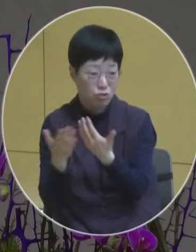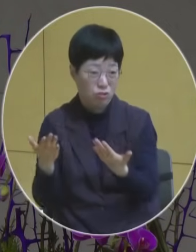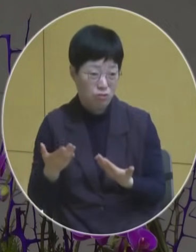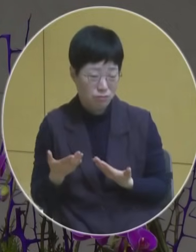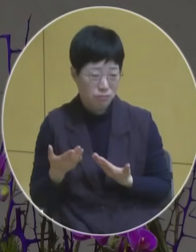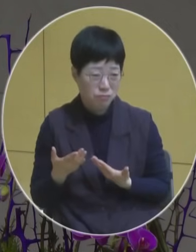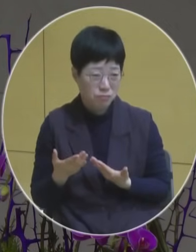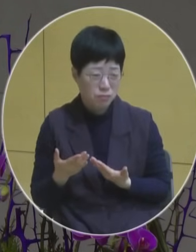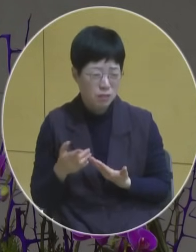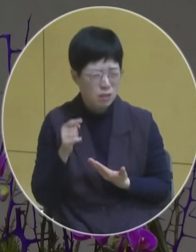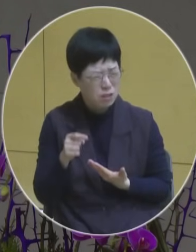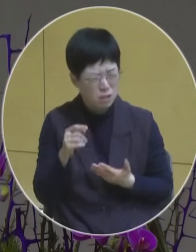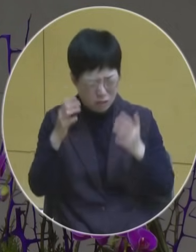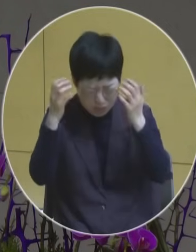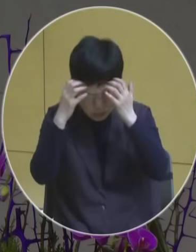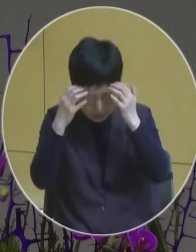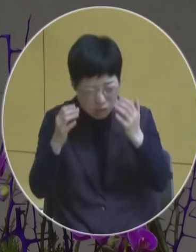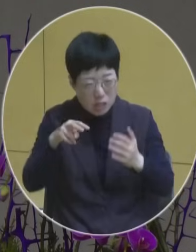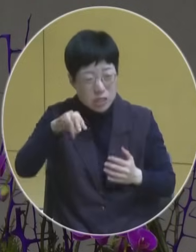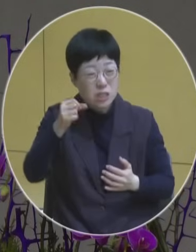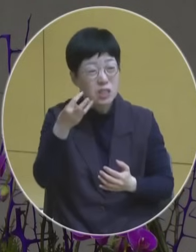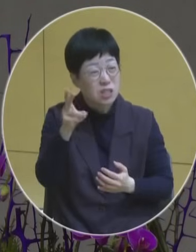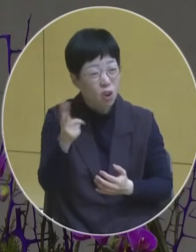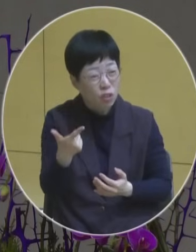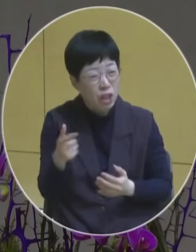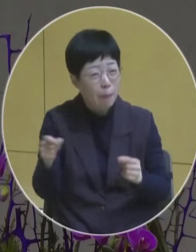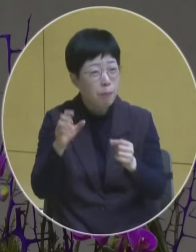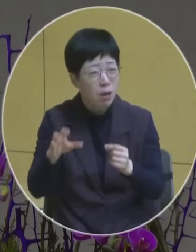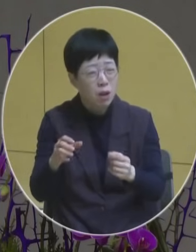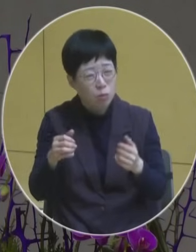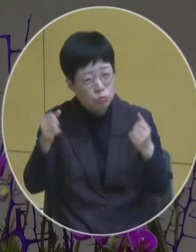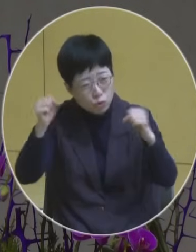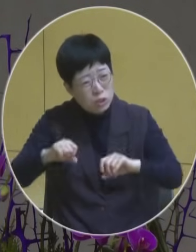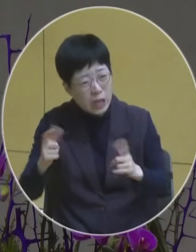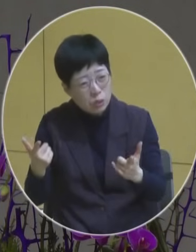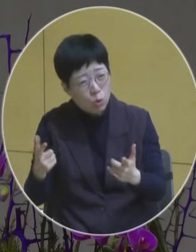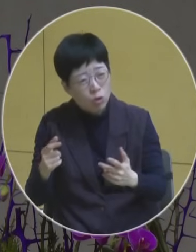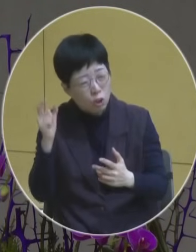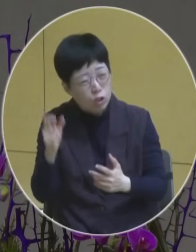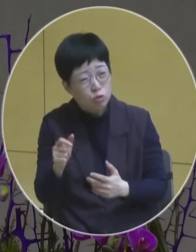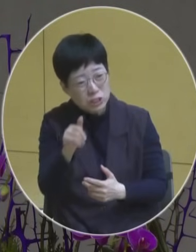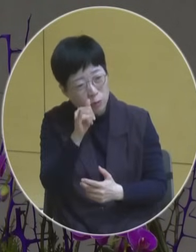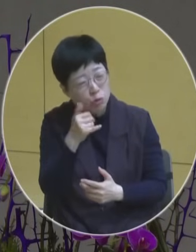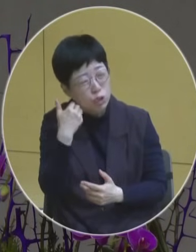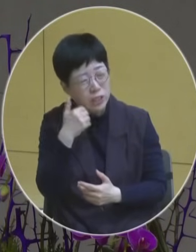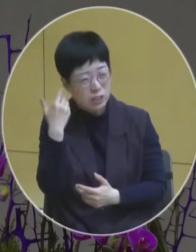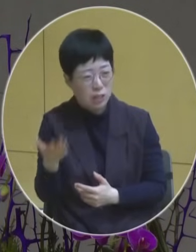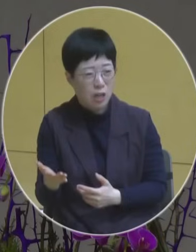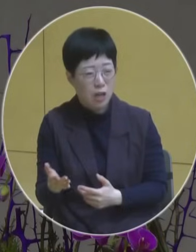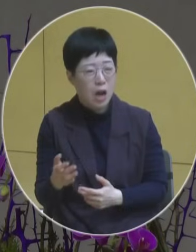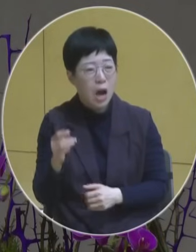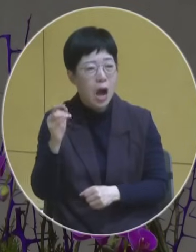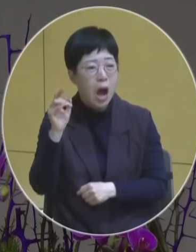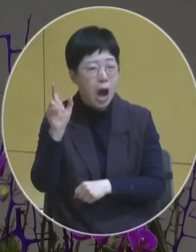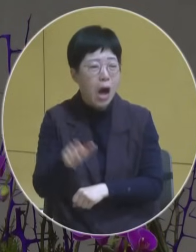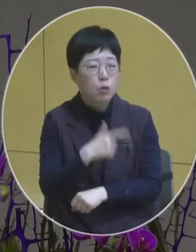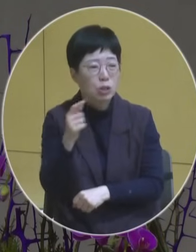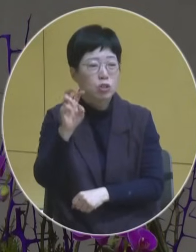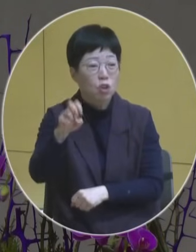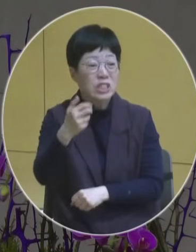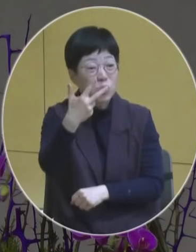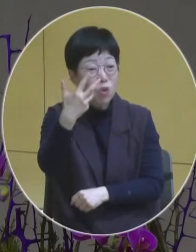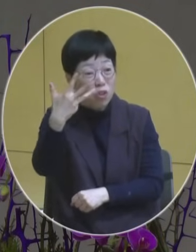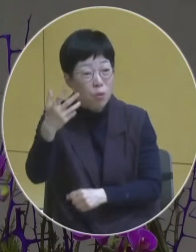여러분, 이 시련 앞에 무너지지 않는 인생이 있을까요? 지금도 하루에도 37명입니까?